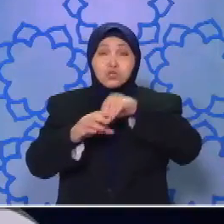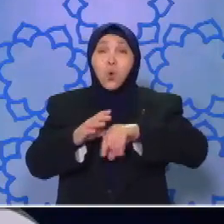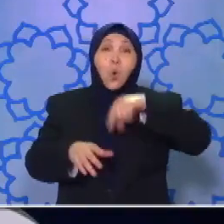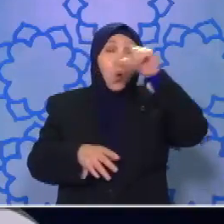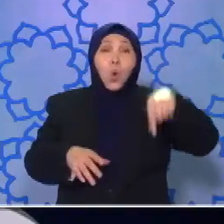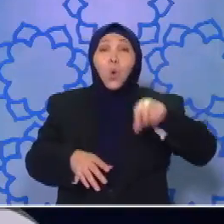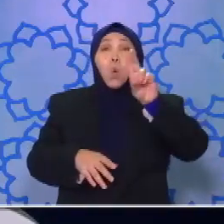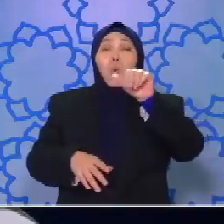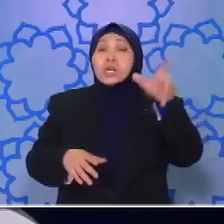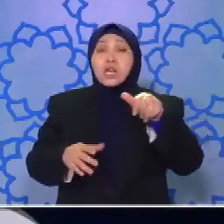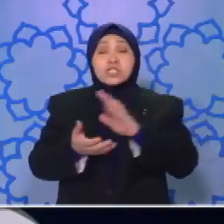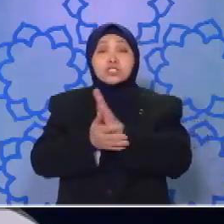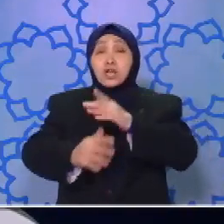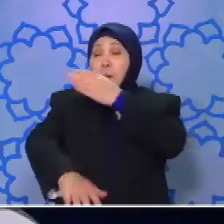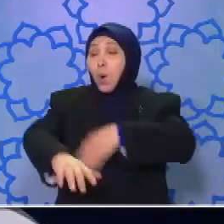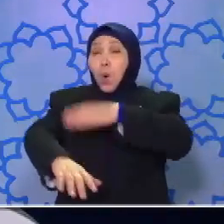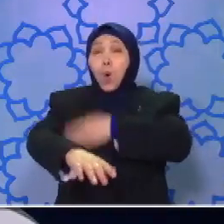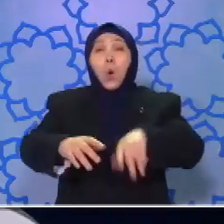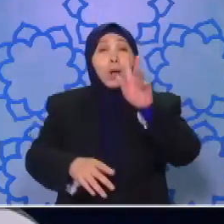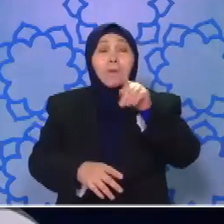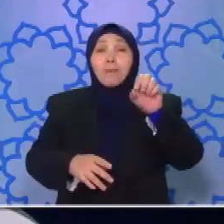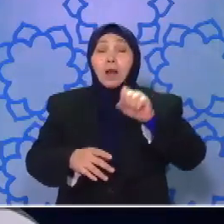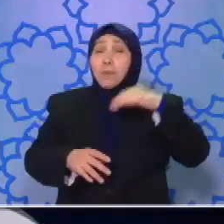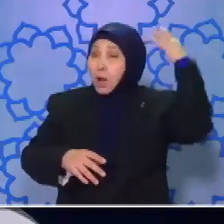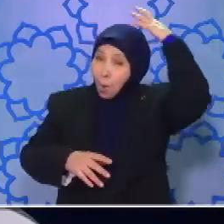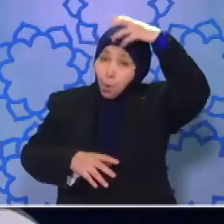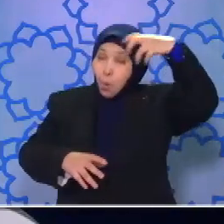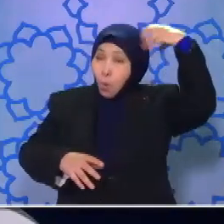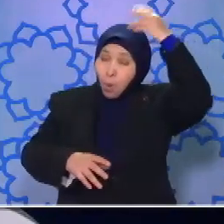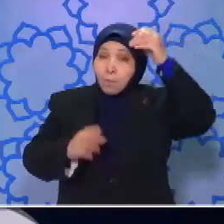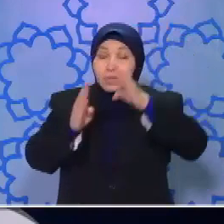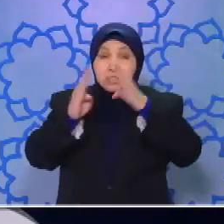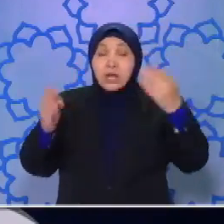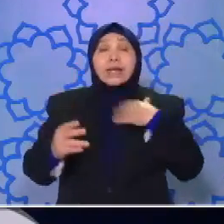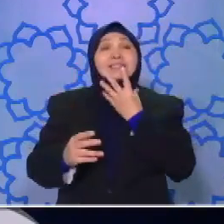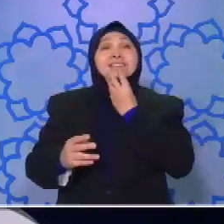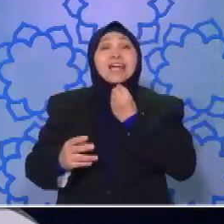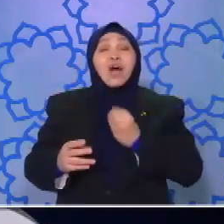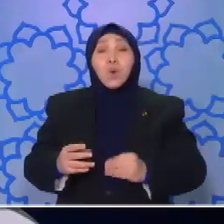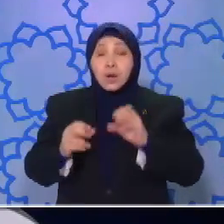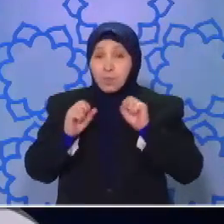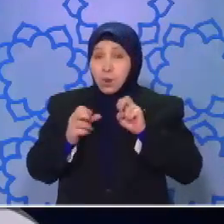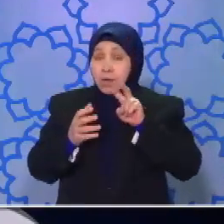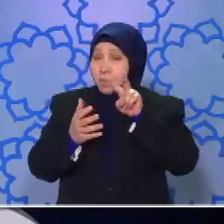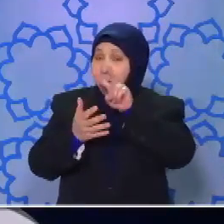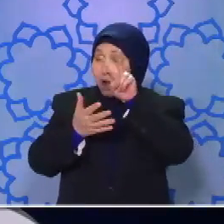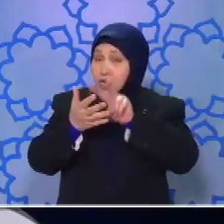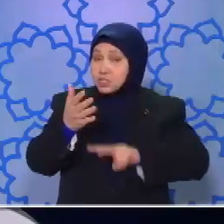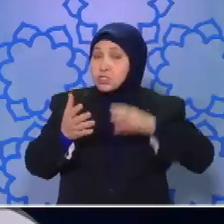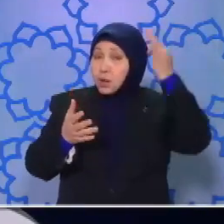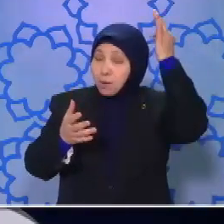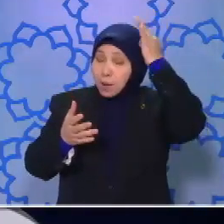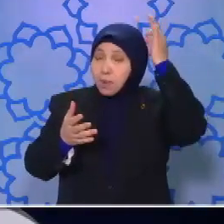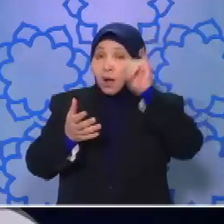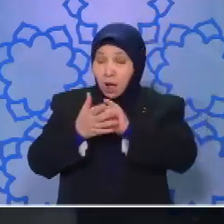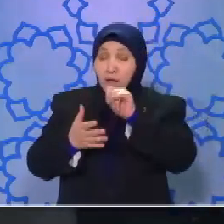itulah ilmu laduni, ya. Ataupun kalau orang tu pakai serban besar, kemudian ada janggut, kemudian dia boleh baca minda orang, oh itu ilmu laduni,